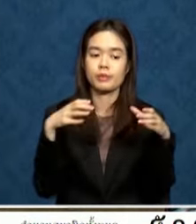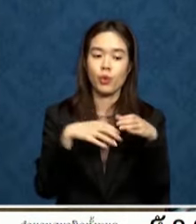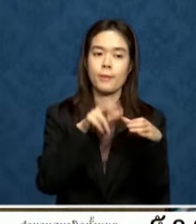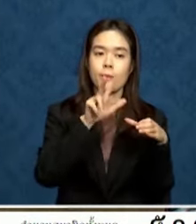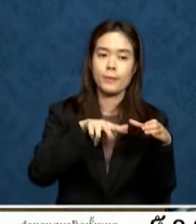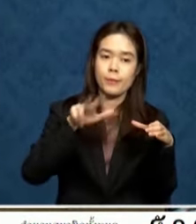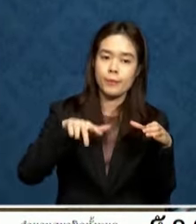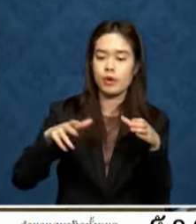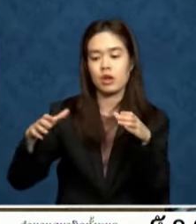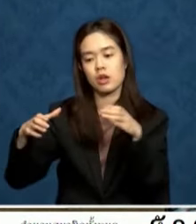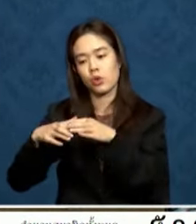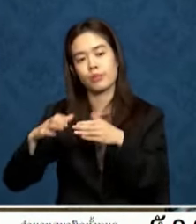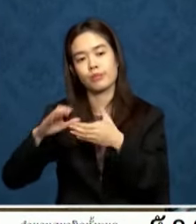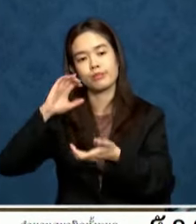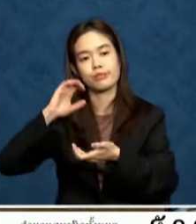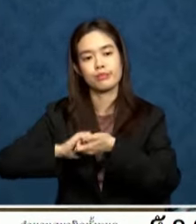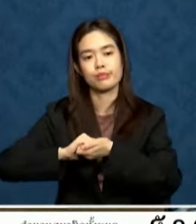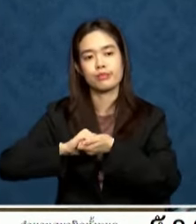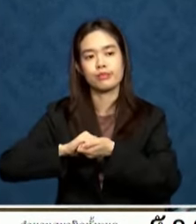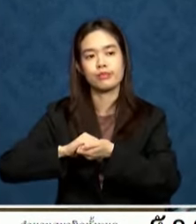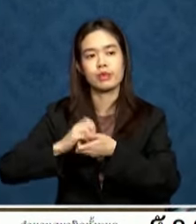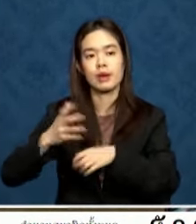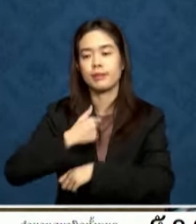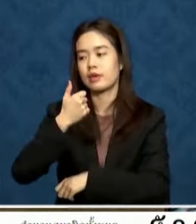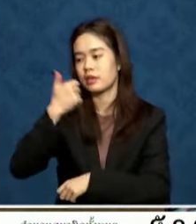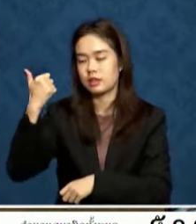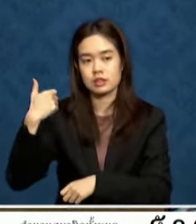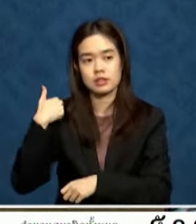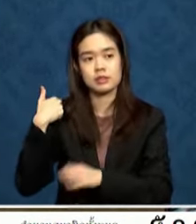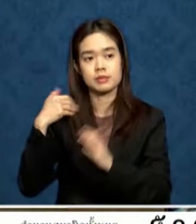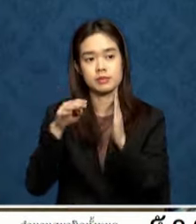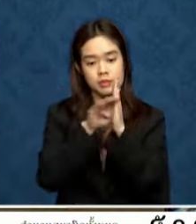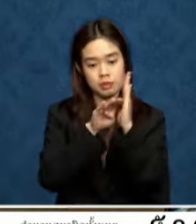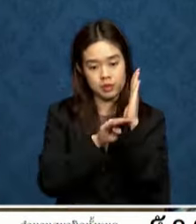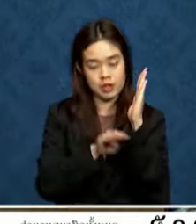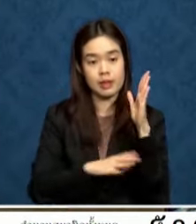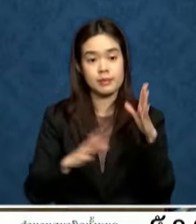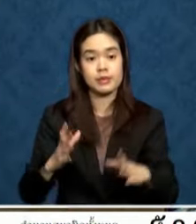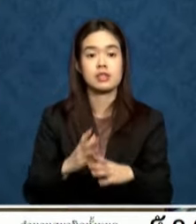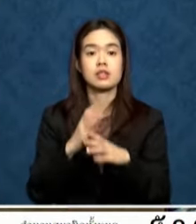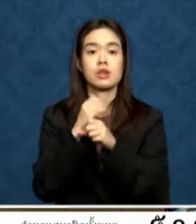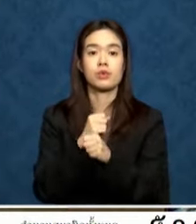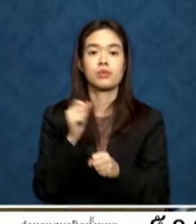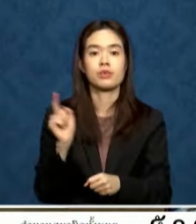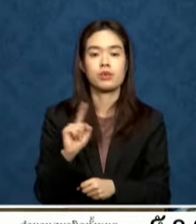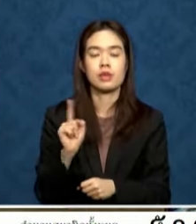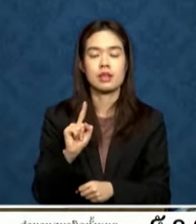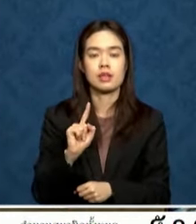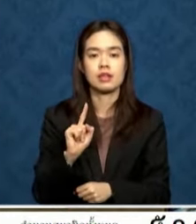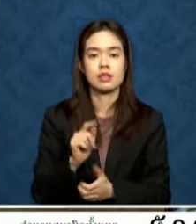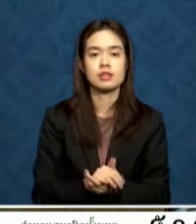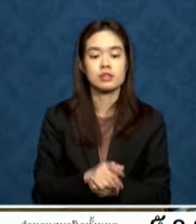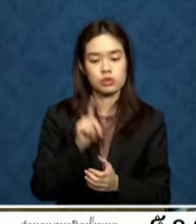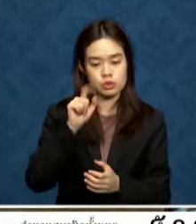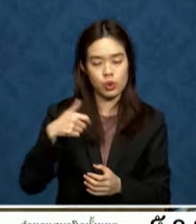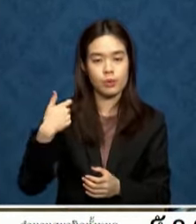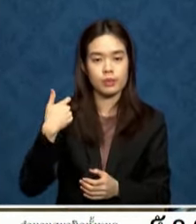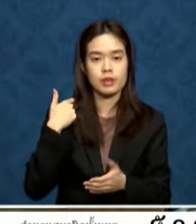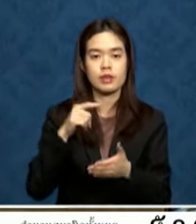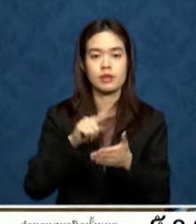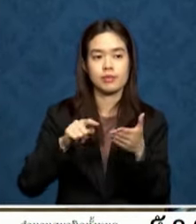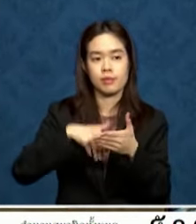ยและพรรคการเมืองอื่นมาถึงขั้นตอนที่มีข้อสรุปว่าจะต้องมีการทำประชาม